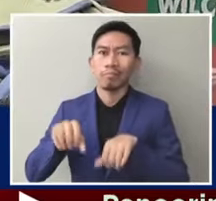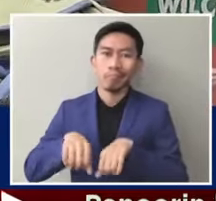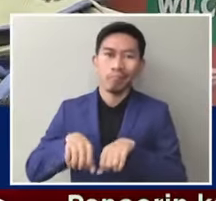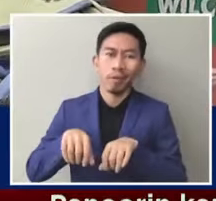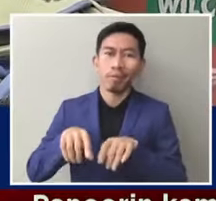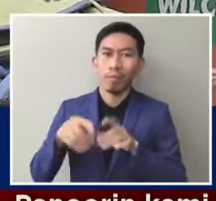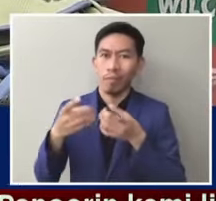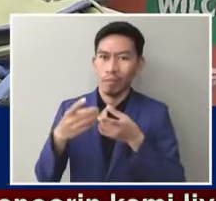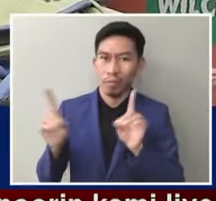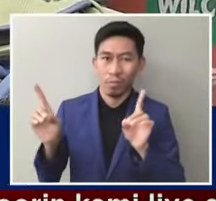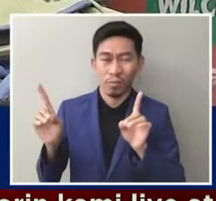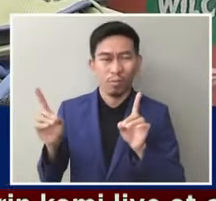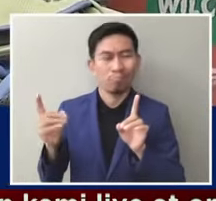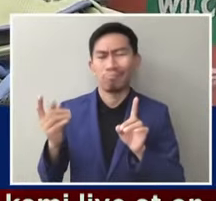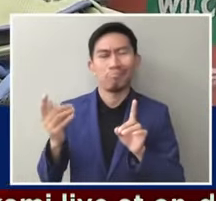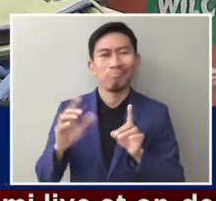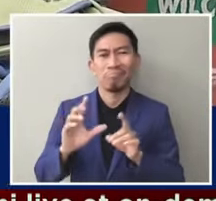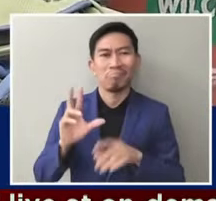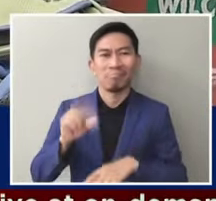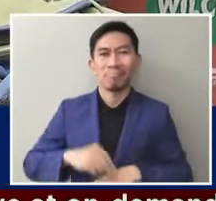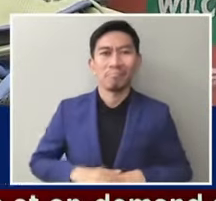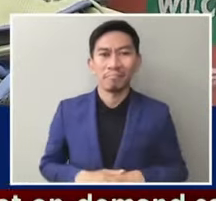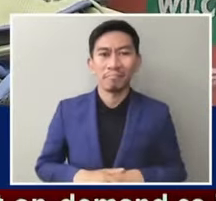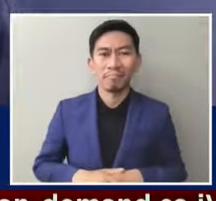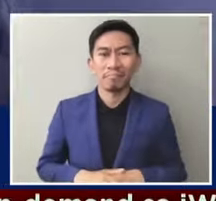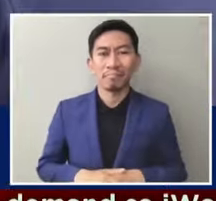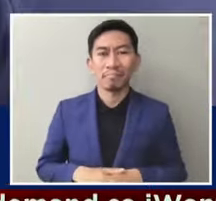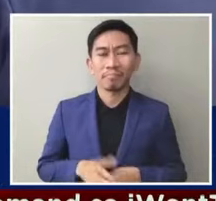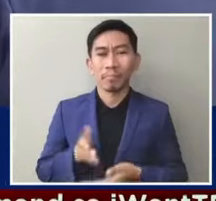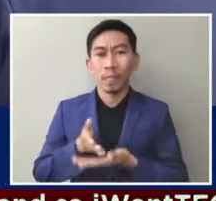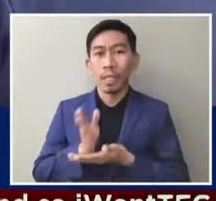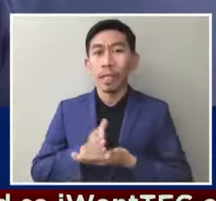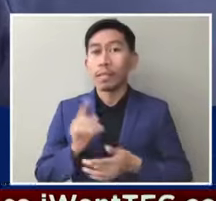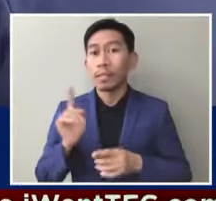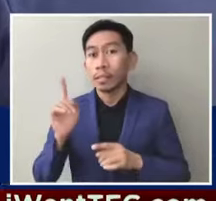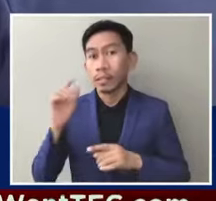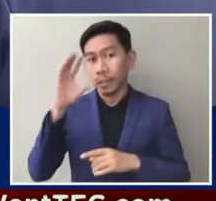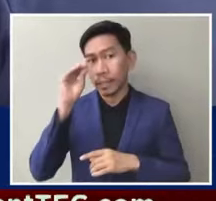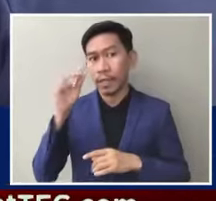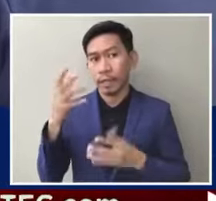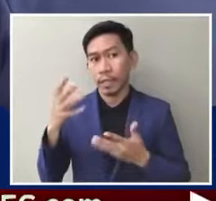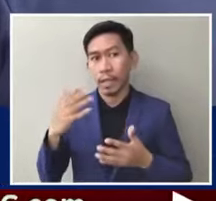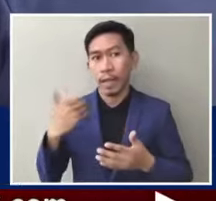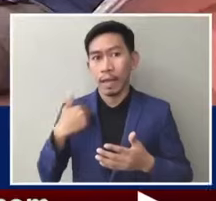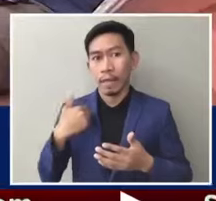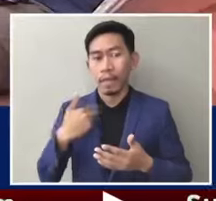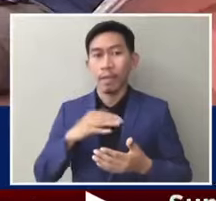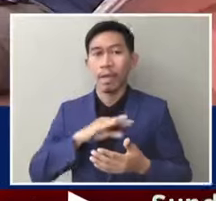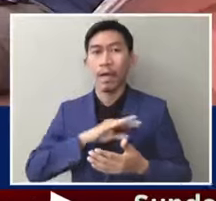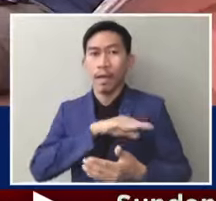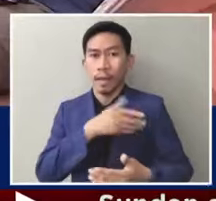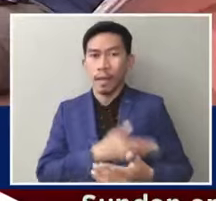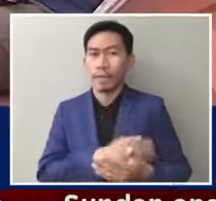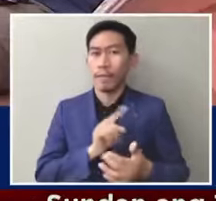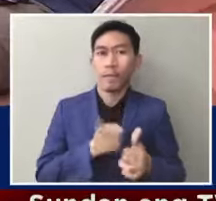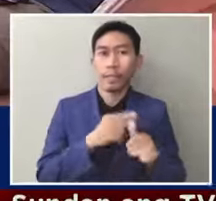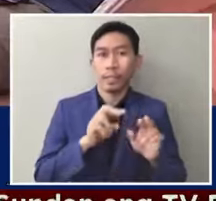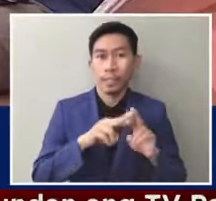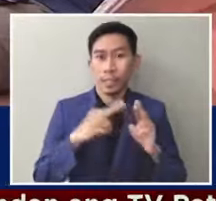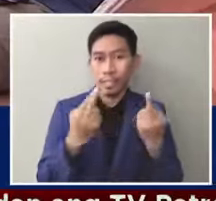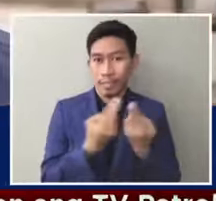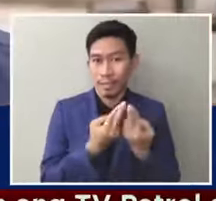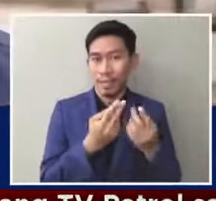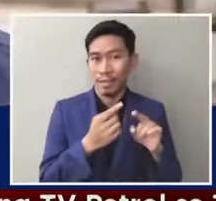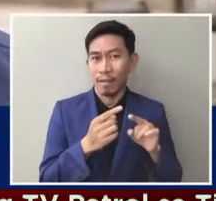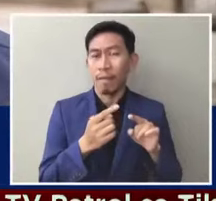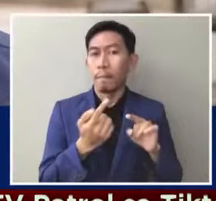na lang. Si Jody naman may anak na sa unang nakarelasyon at ngayong may bagong nobya, handa nang magpakasal. Pero todo ipon